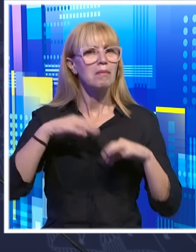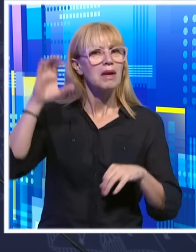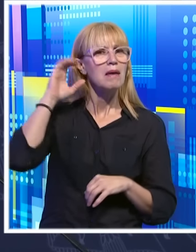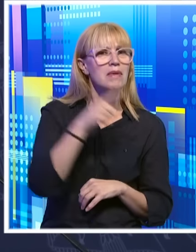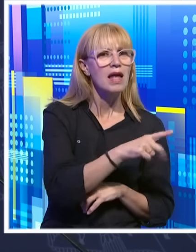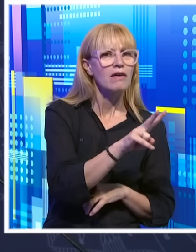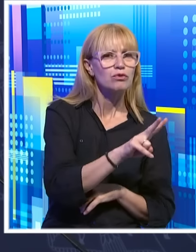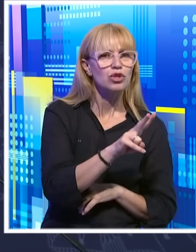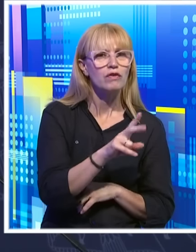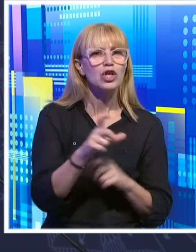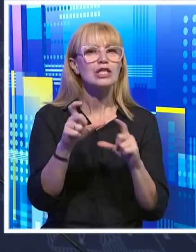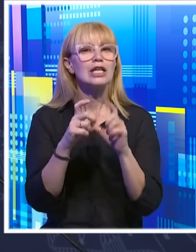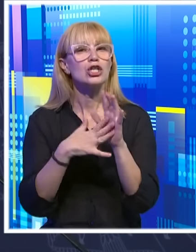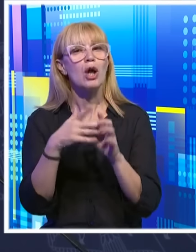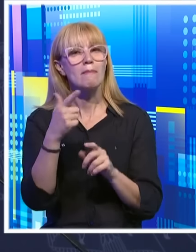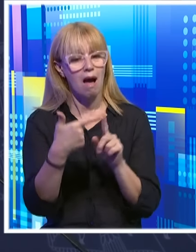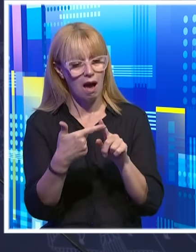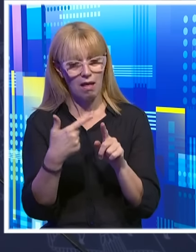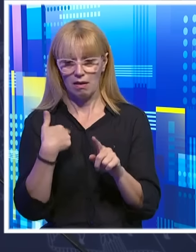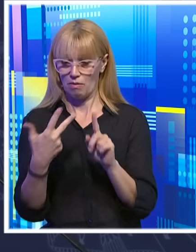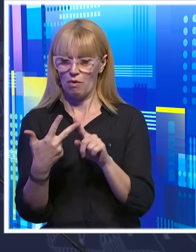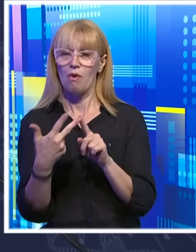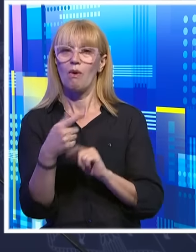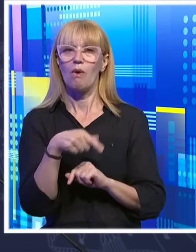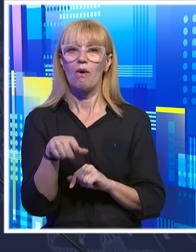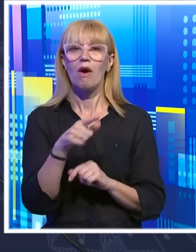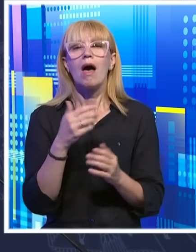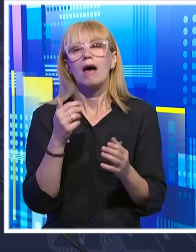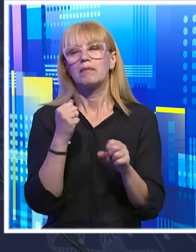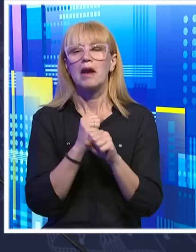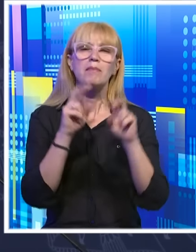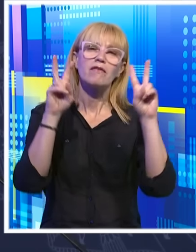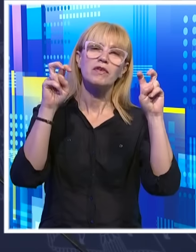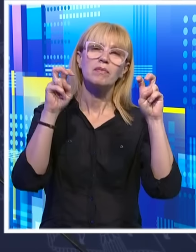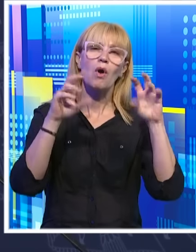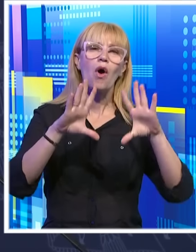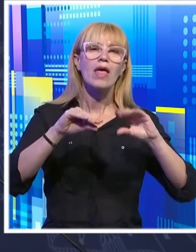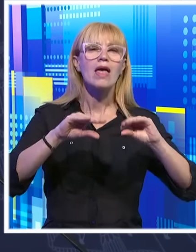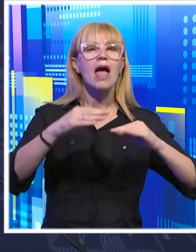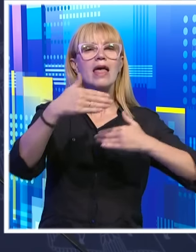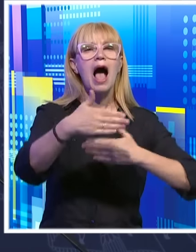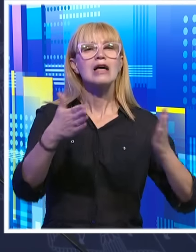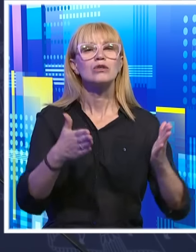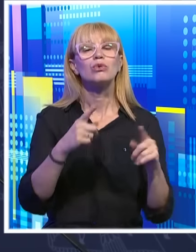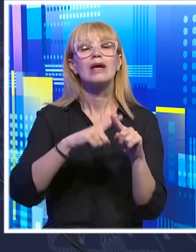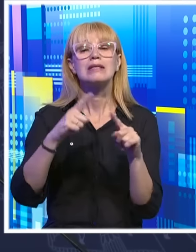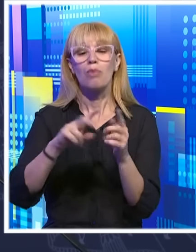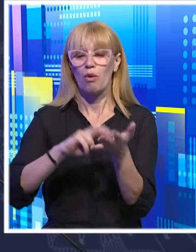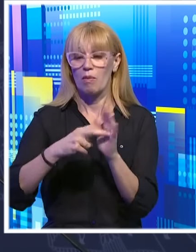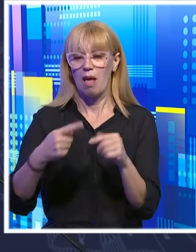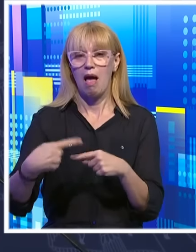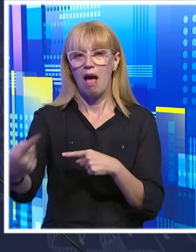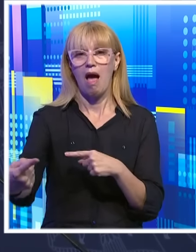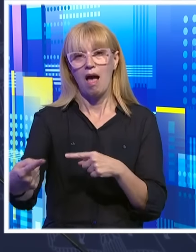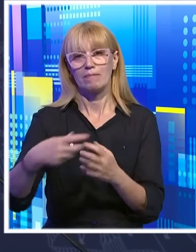Siniše Malog, i moja odluka bila da napravimo takozvane jastuke, bufere zbog krize koju predviđamo. Kada smo